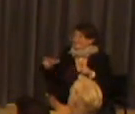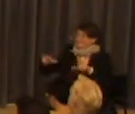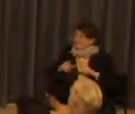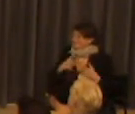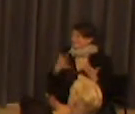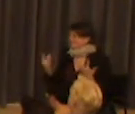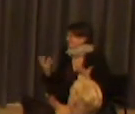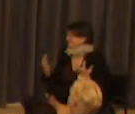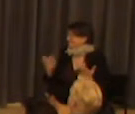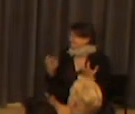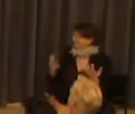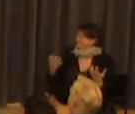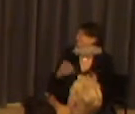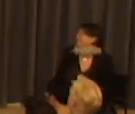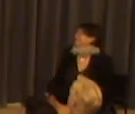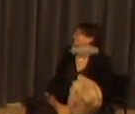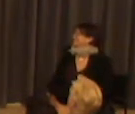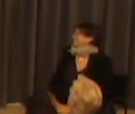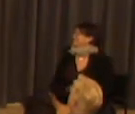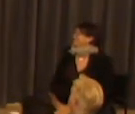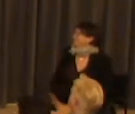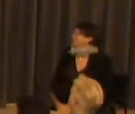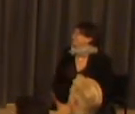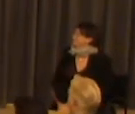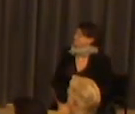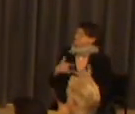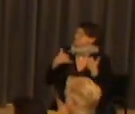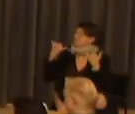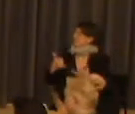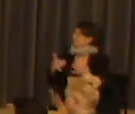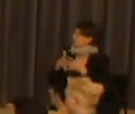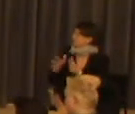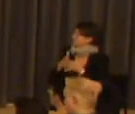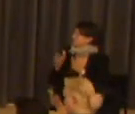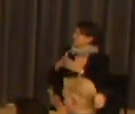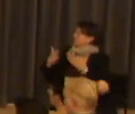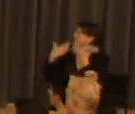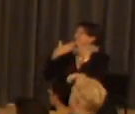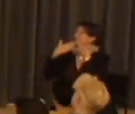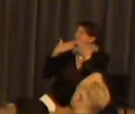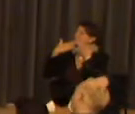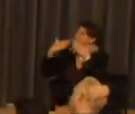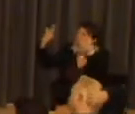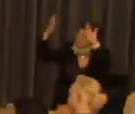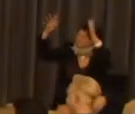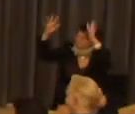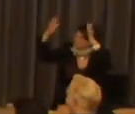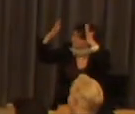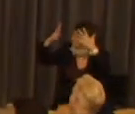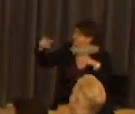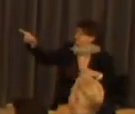perquè entenc que després que fin els títols voldran anar a celebrar-lo algun lloc els alumnes, però...